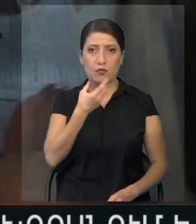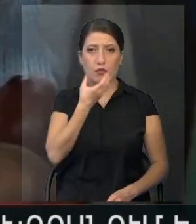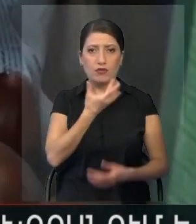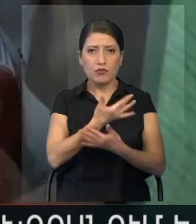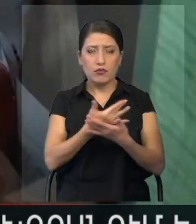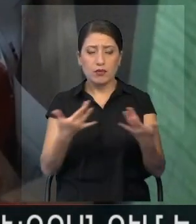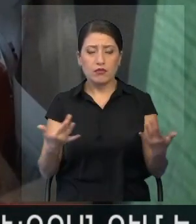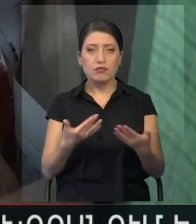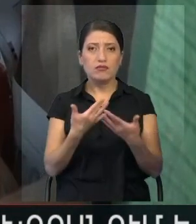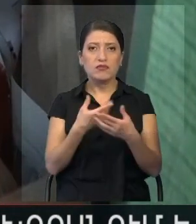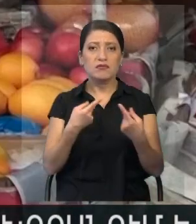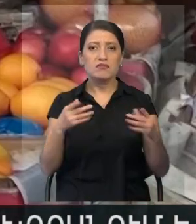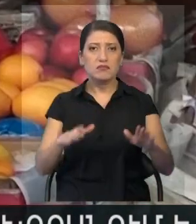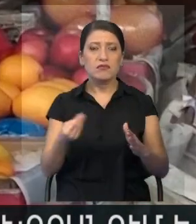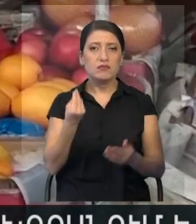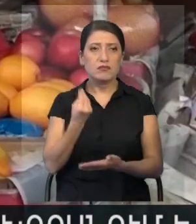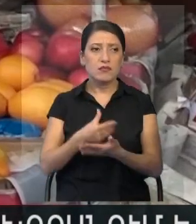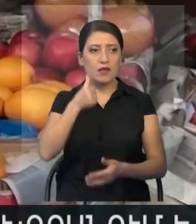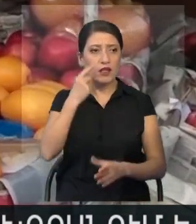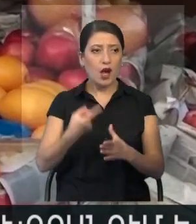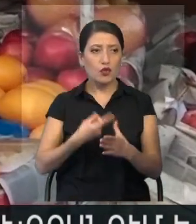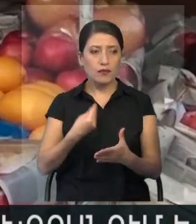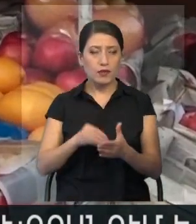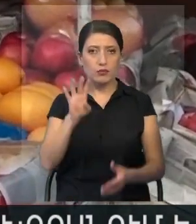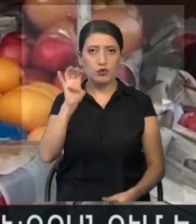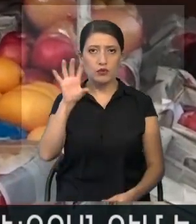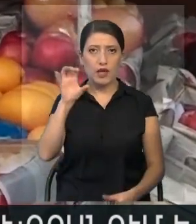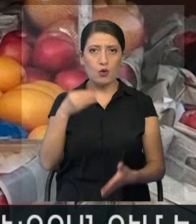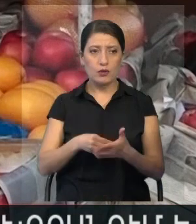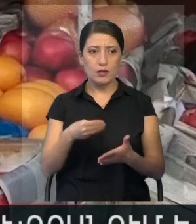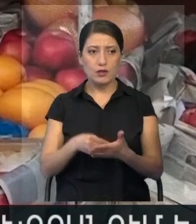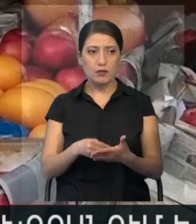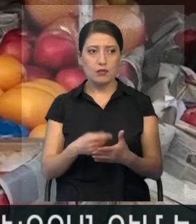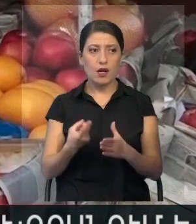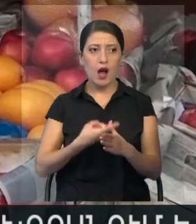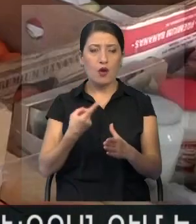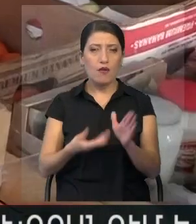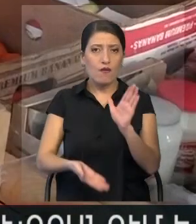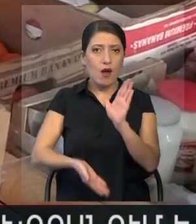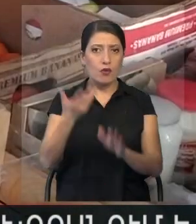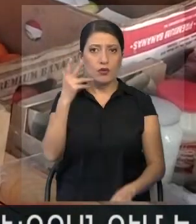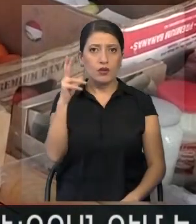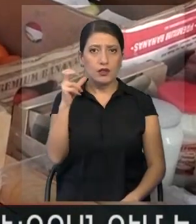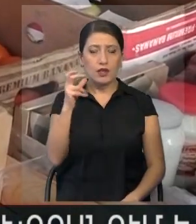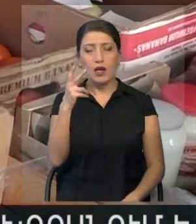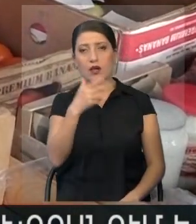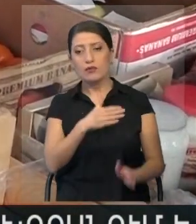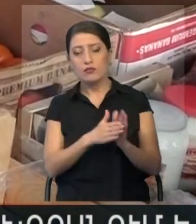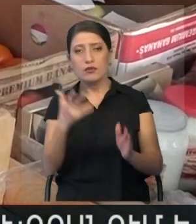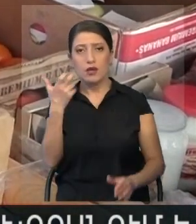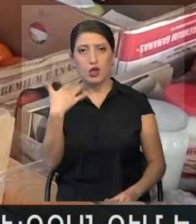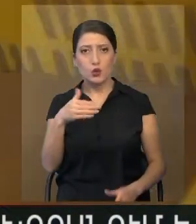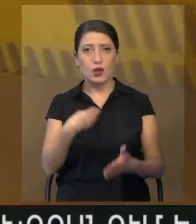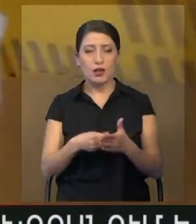կրպակներում թանկացել։ Երեկի ես կարտոշկայում երկալա 400-500 դրաման, վեր կարտոշկան իլալա 300-350 դրամ։ Գինը